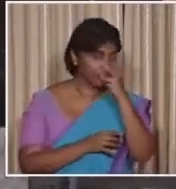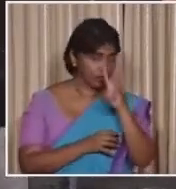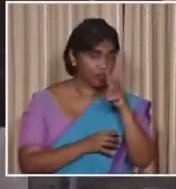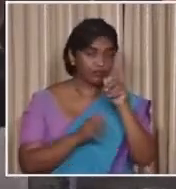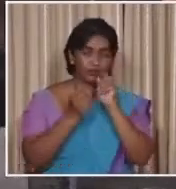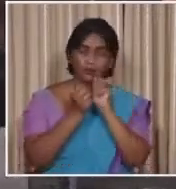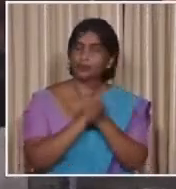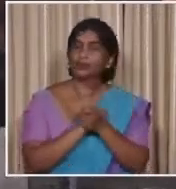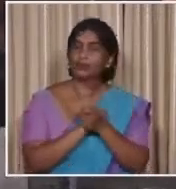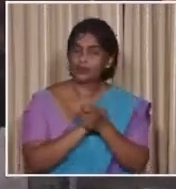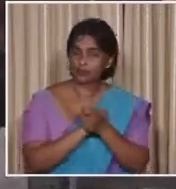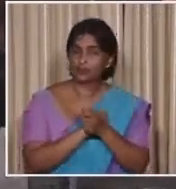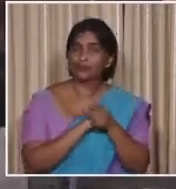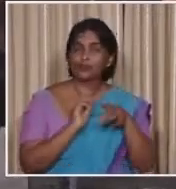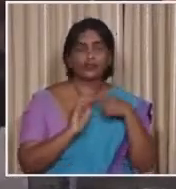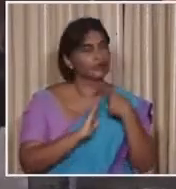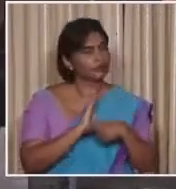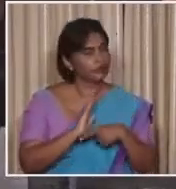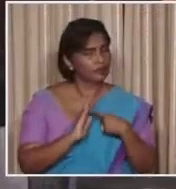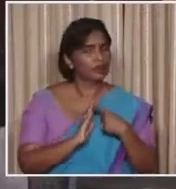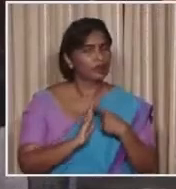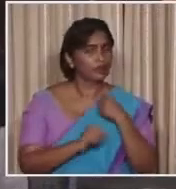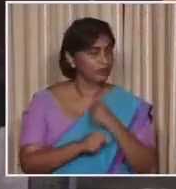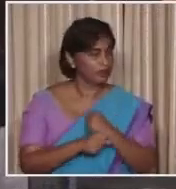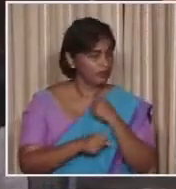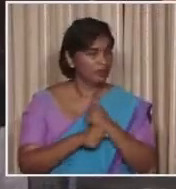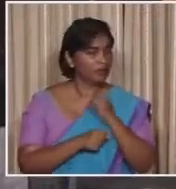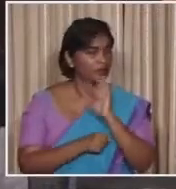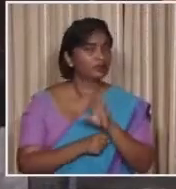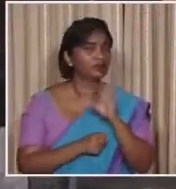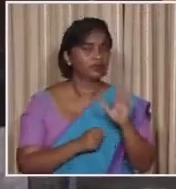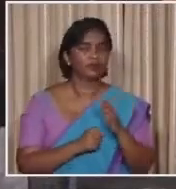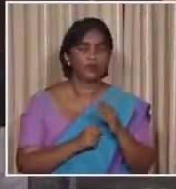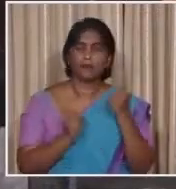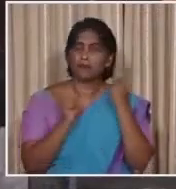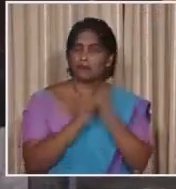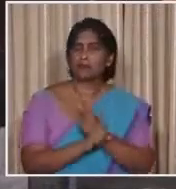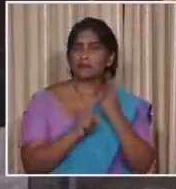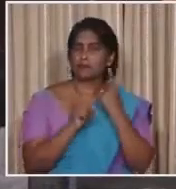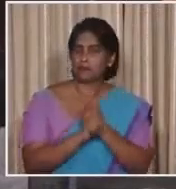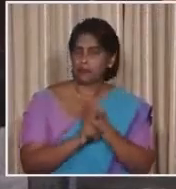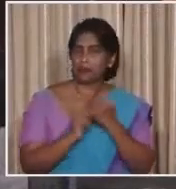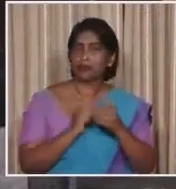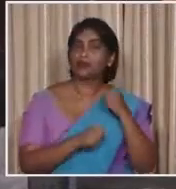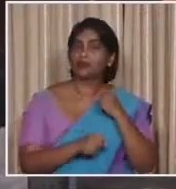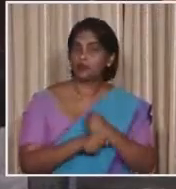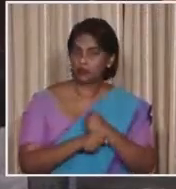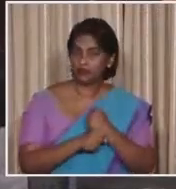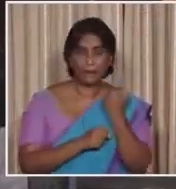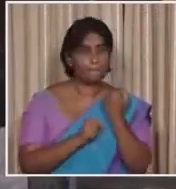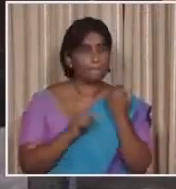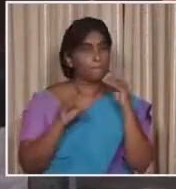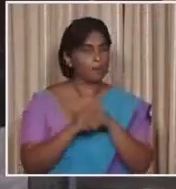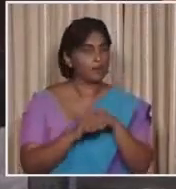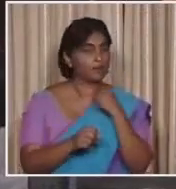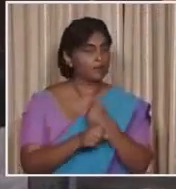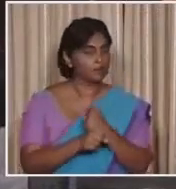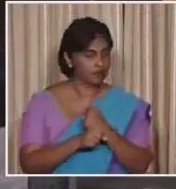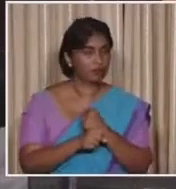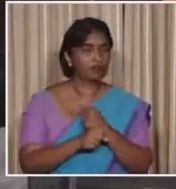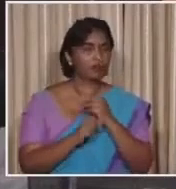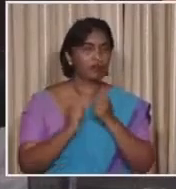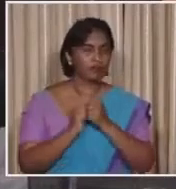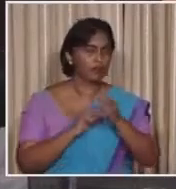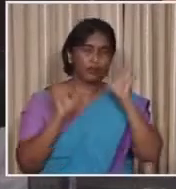சட்டத்தை இந்த நாட்டின் அரசாங்கங்கள் மாறி மாறி ஆண்டு கொண்டிருக்கும் அரசாங்கங்கள் நிறைவேற்றாமல்